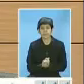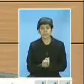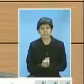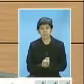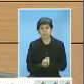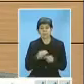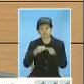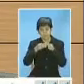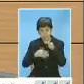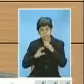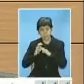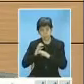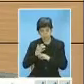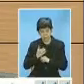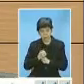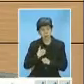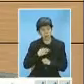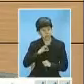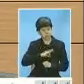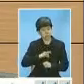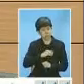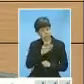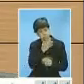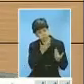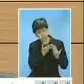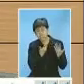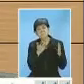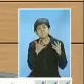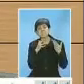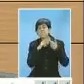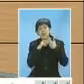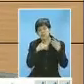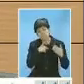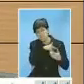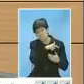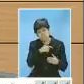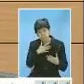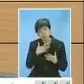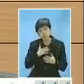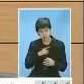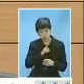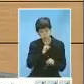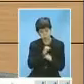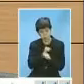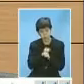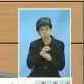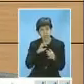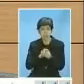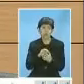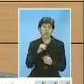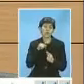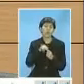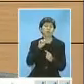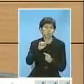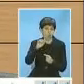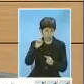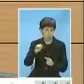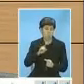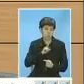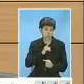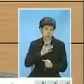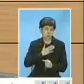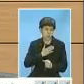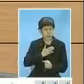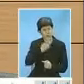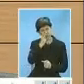ญชีรายชื่อประชาธิปัตย์ผมโดยส่วนตัวไม่มีอะไรกับท่านสุนัยเลยนะครับและผมก็ทำหน้าที่ในฐานะสมาชิกสภาผู้แทนราษฎร